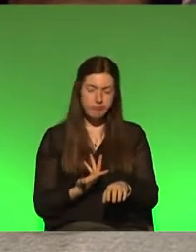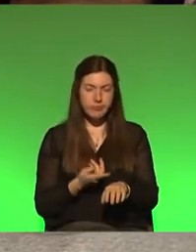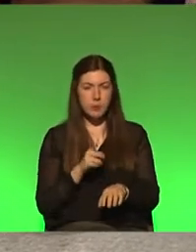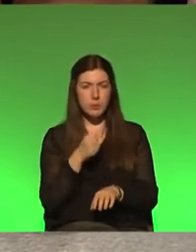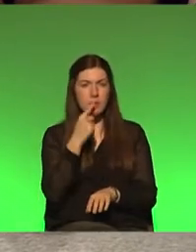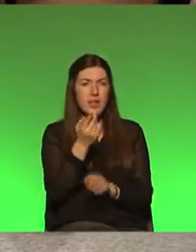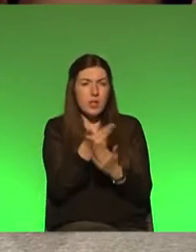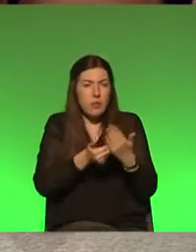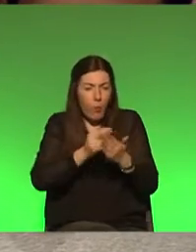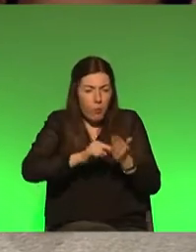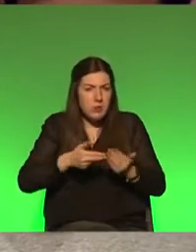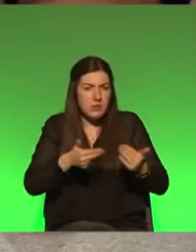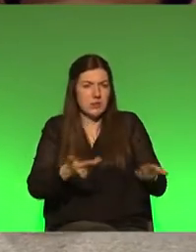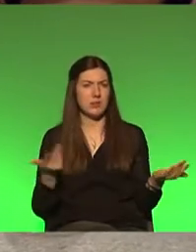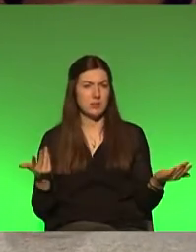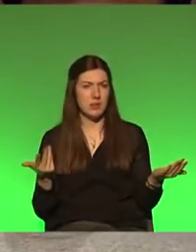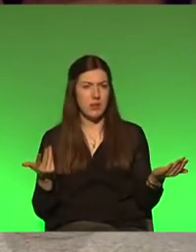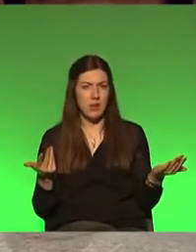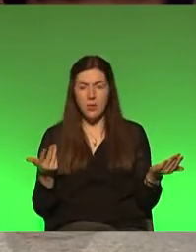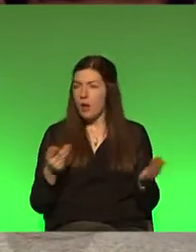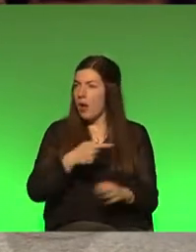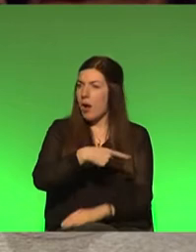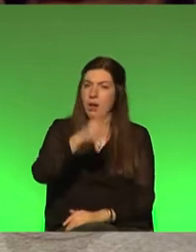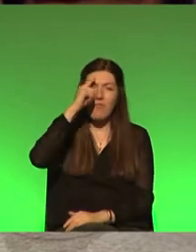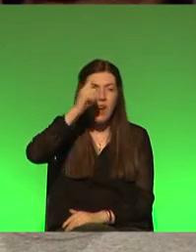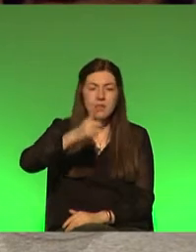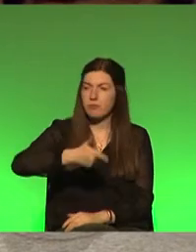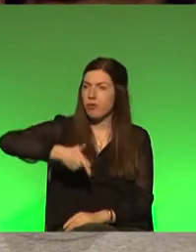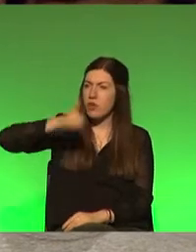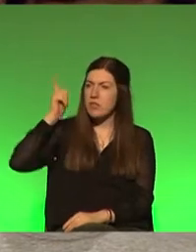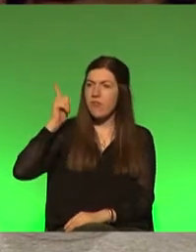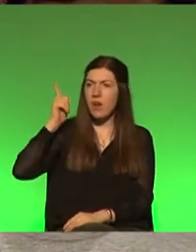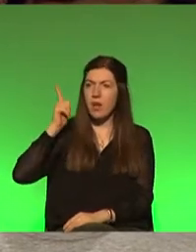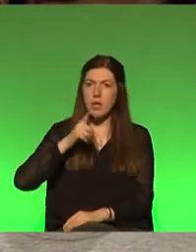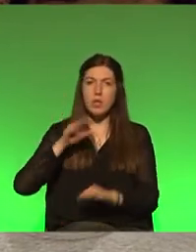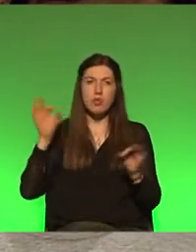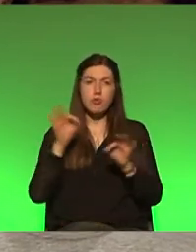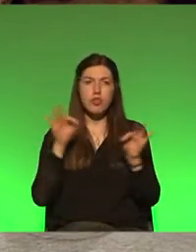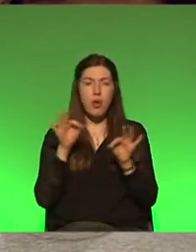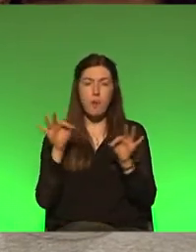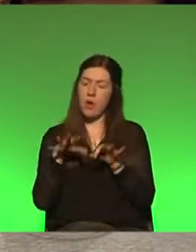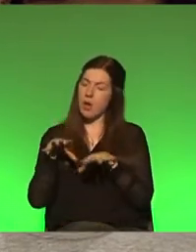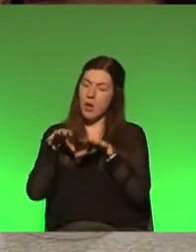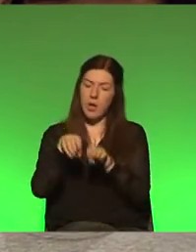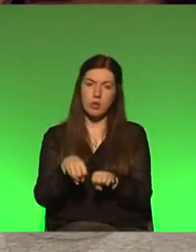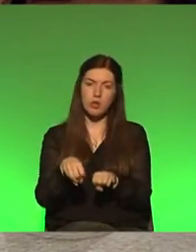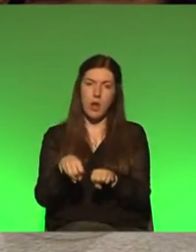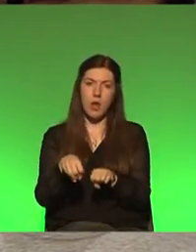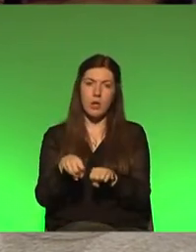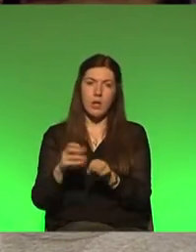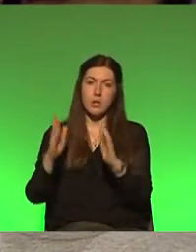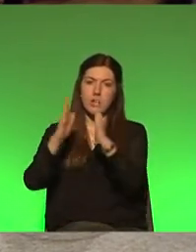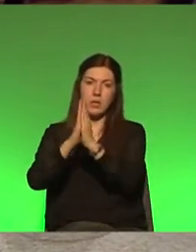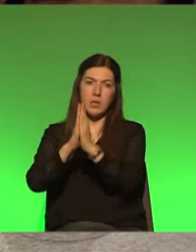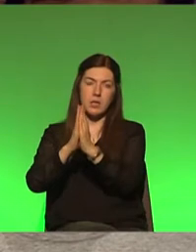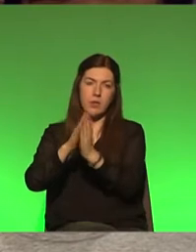ist Symbolpolitik. Wir wissen alle noch, vor zwei Jahren gab es diesen schrecklichen Anschlag, dieses schreckliche Attentat auf eine Kirche